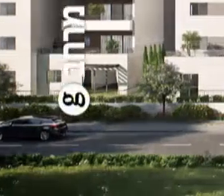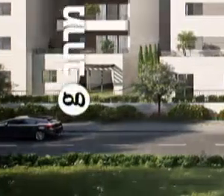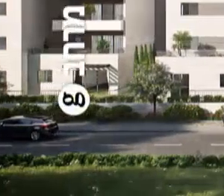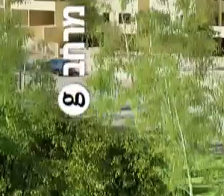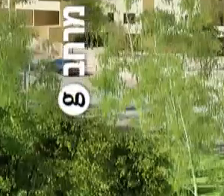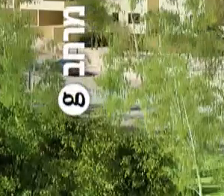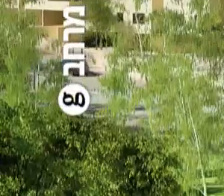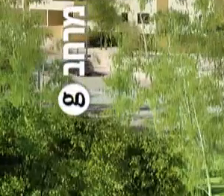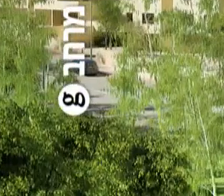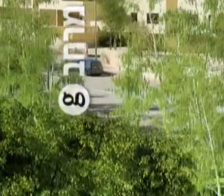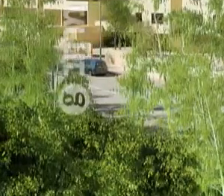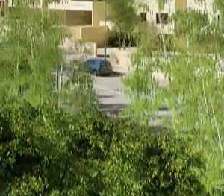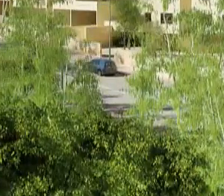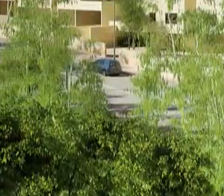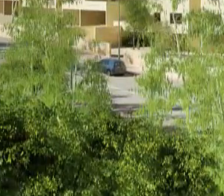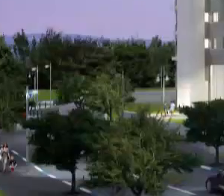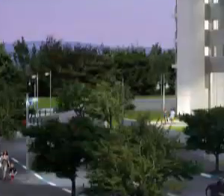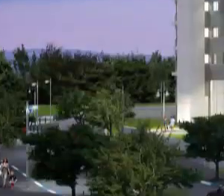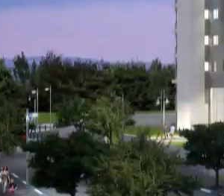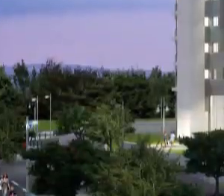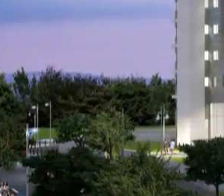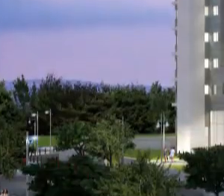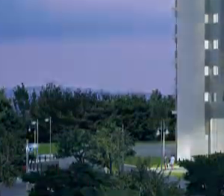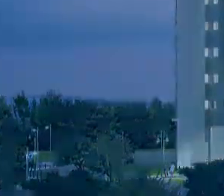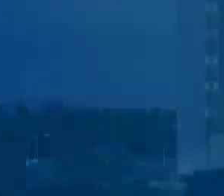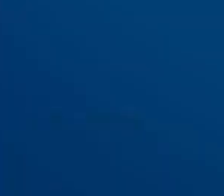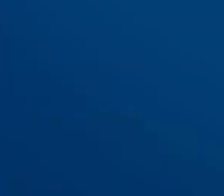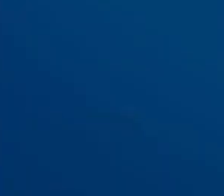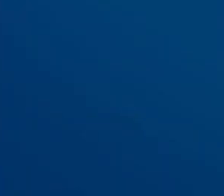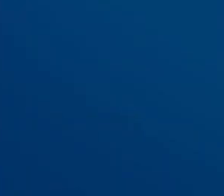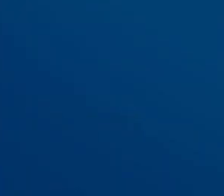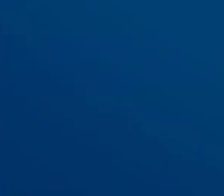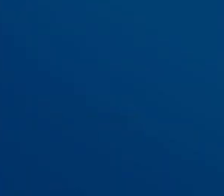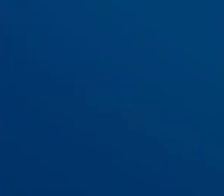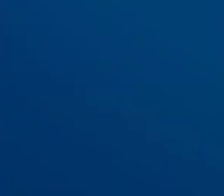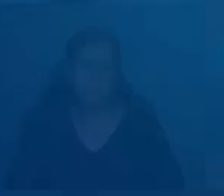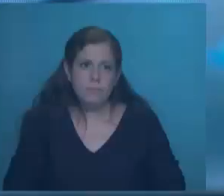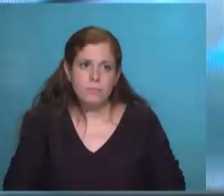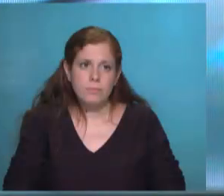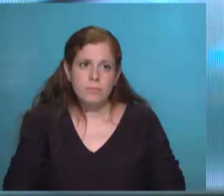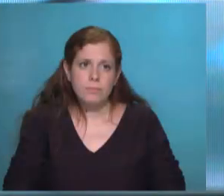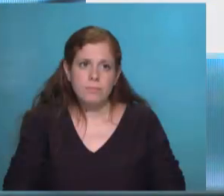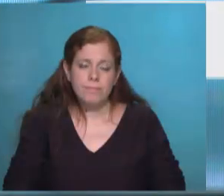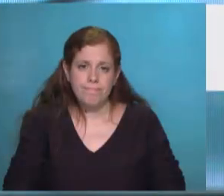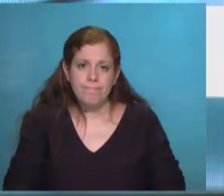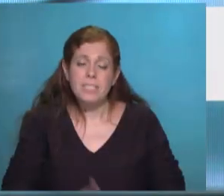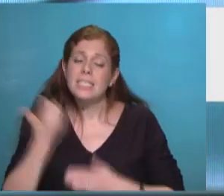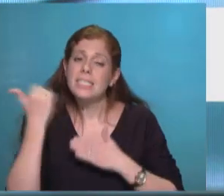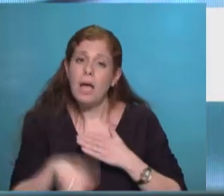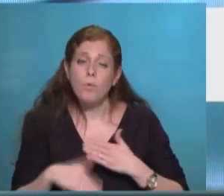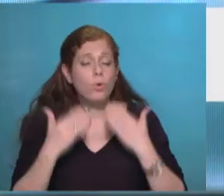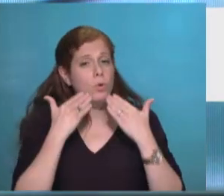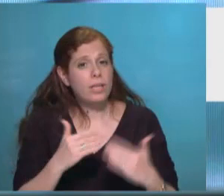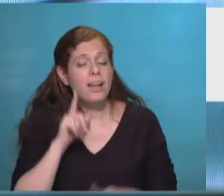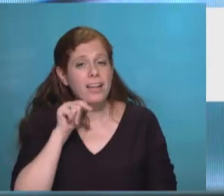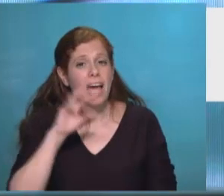חורף קיץ סתיו אביב. כבר 50 שנה שקבוצת מזרחי ובניו בונה בלי הפסקה ברחבי ישראל. סיימנו, נודה